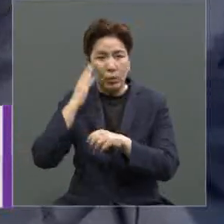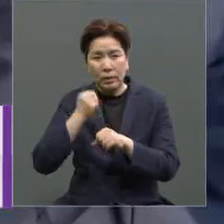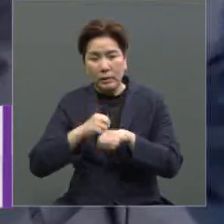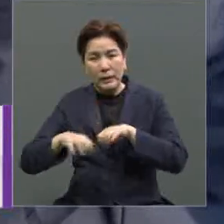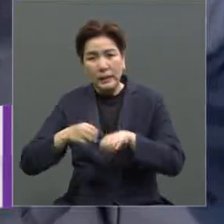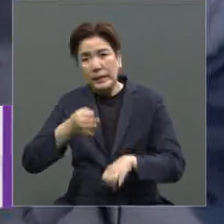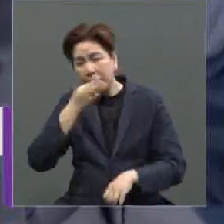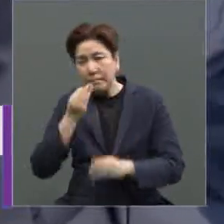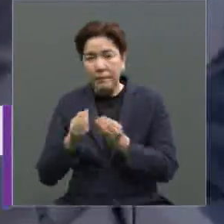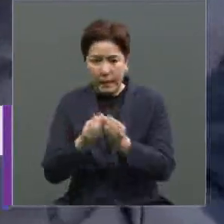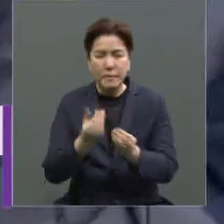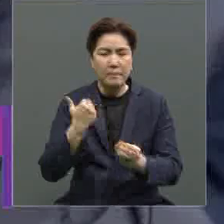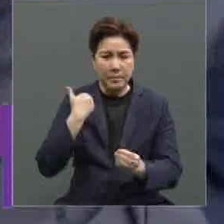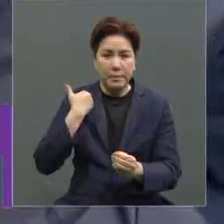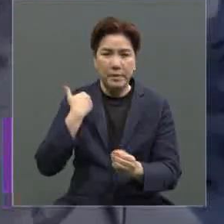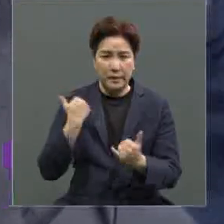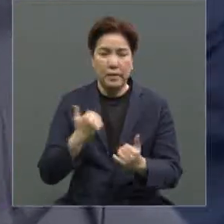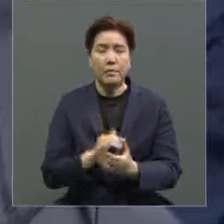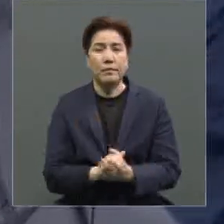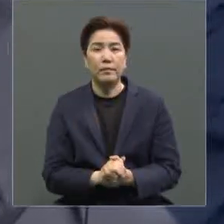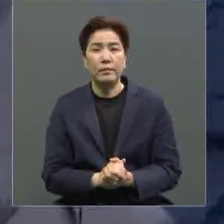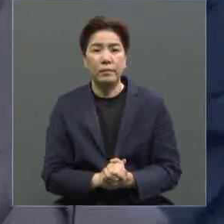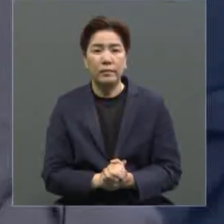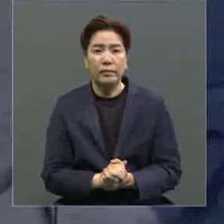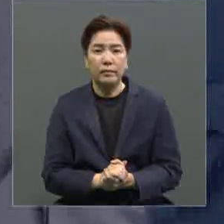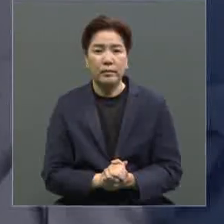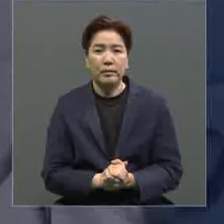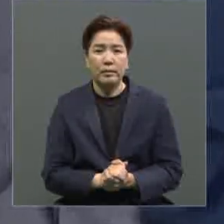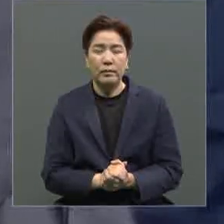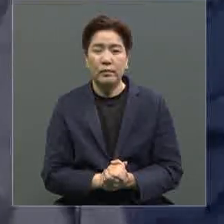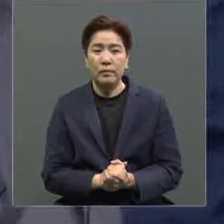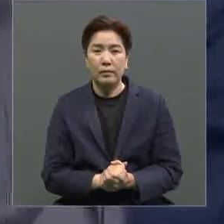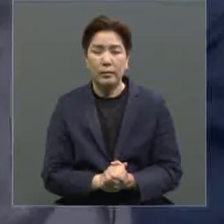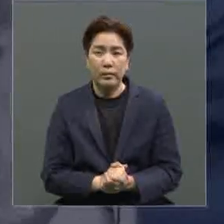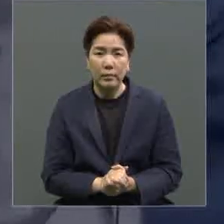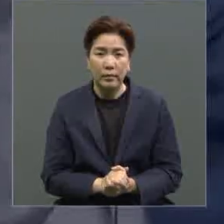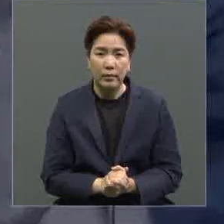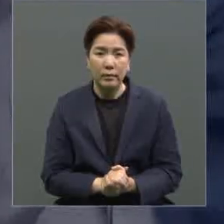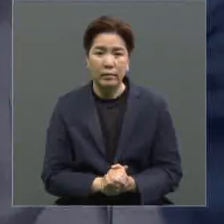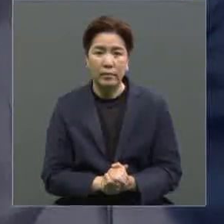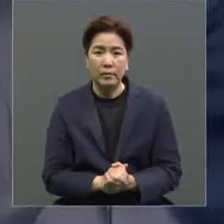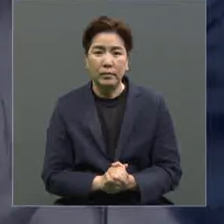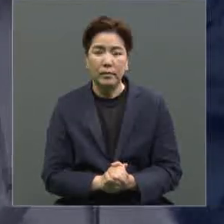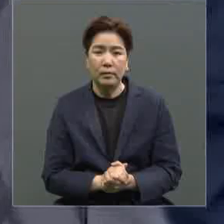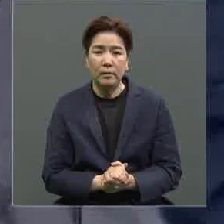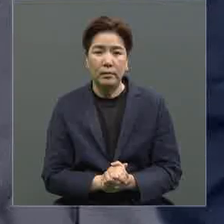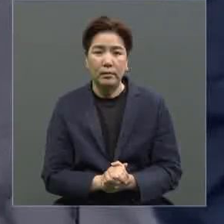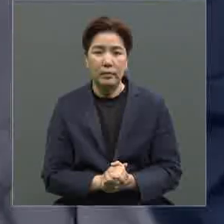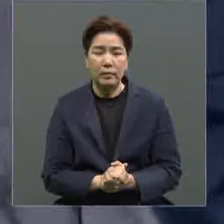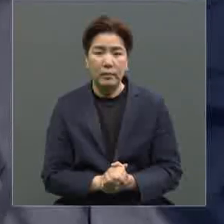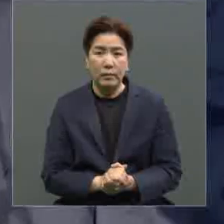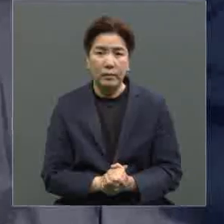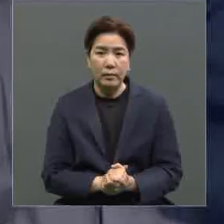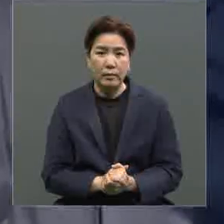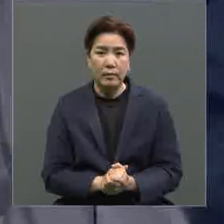งเขาก็ต้องดูแลคนที่เป็นคนมีอาชีพนี้ว่าเขาก็คง